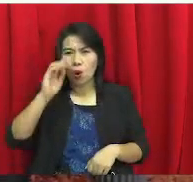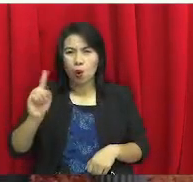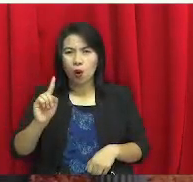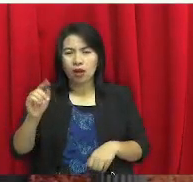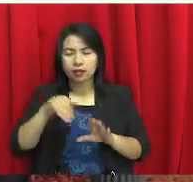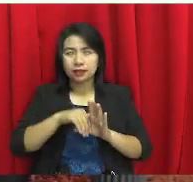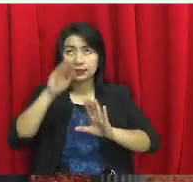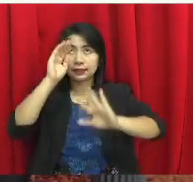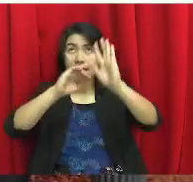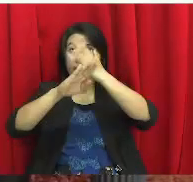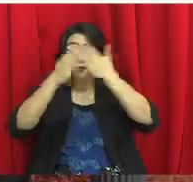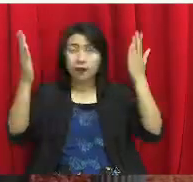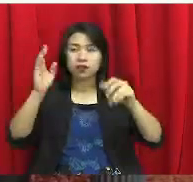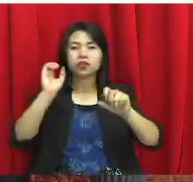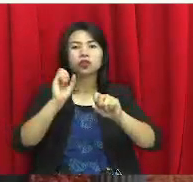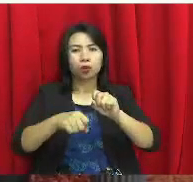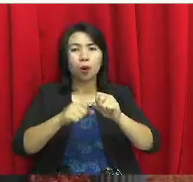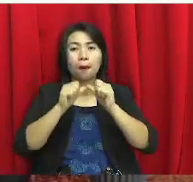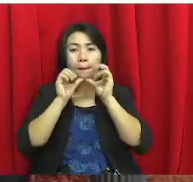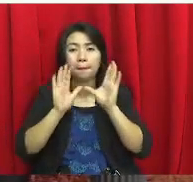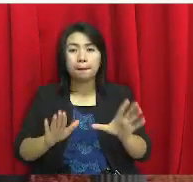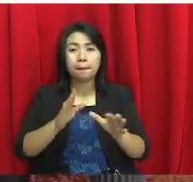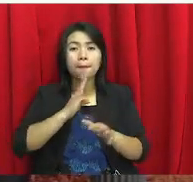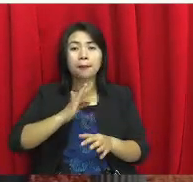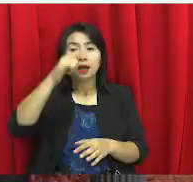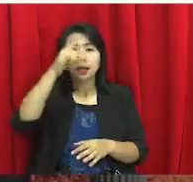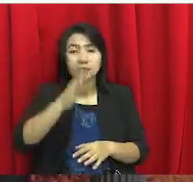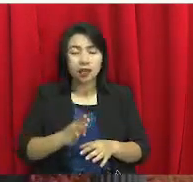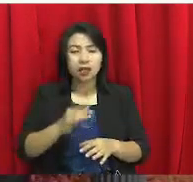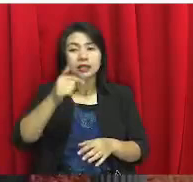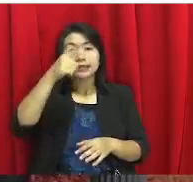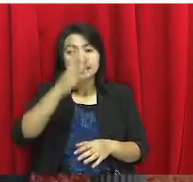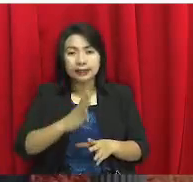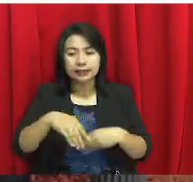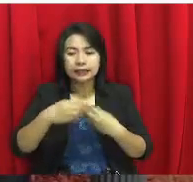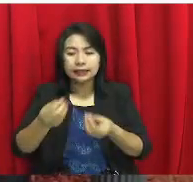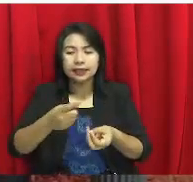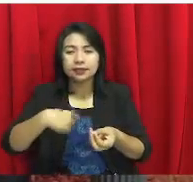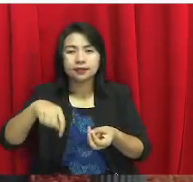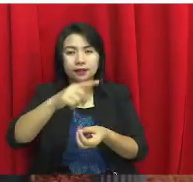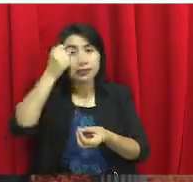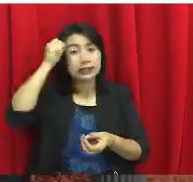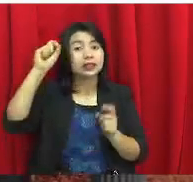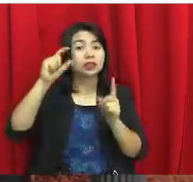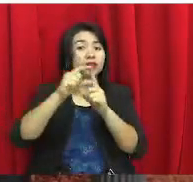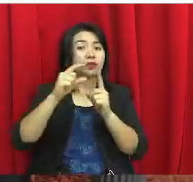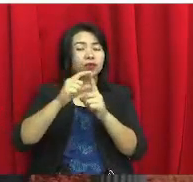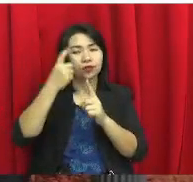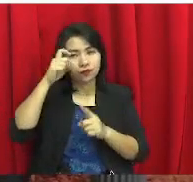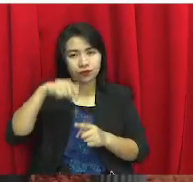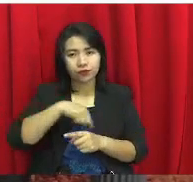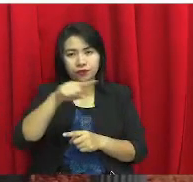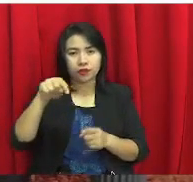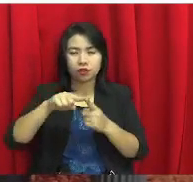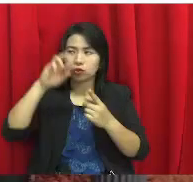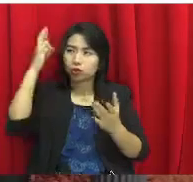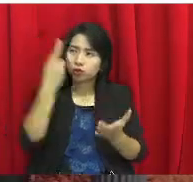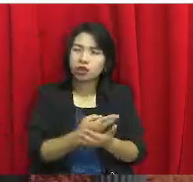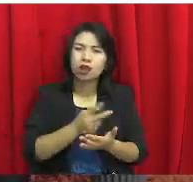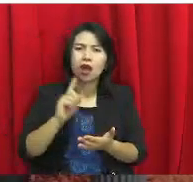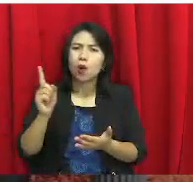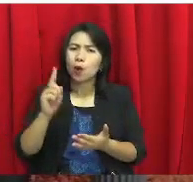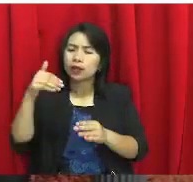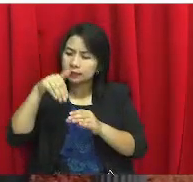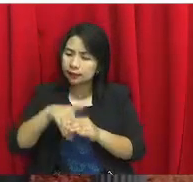sa langit. Kaya nga biyaya ng Diyos eh. Ibinigay niya sa atin ang salita ng Diyos para maabot tayo ng pamantayan sa langit.